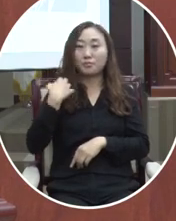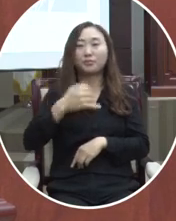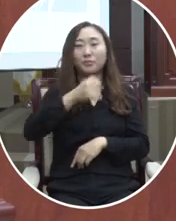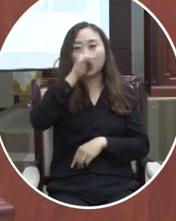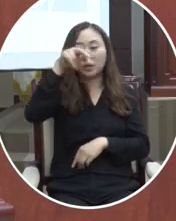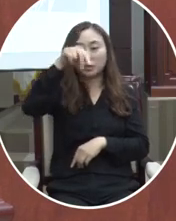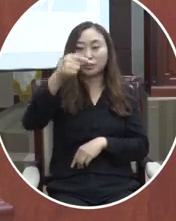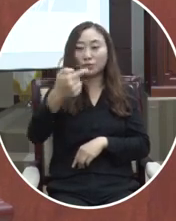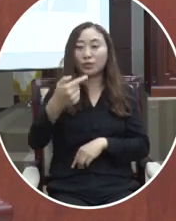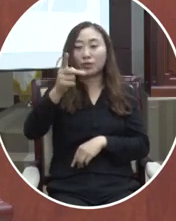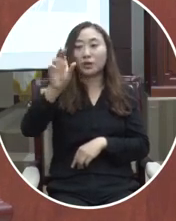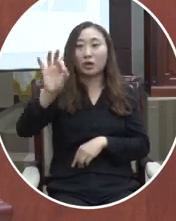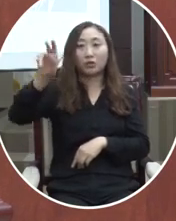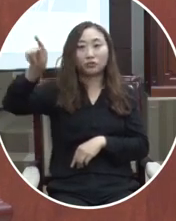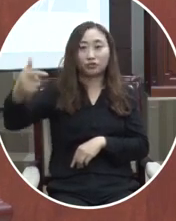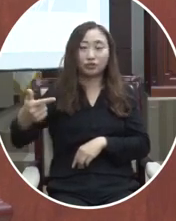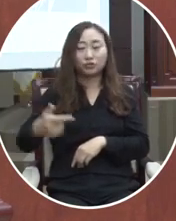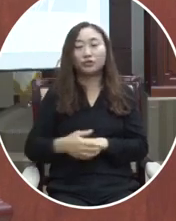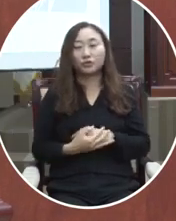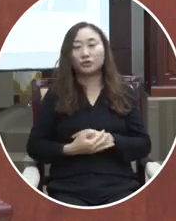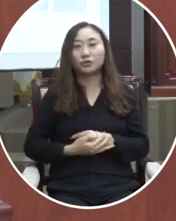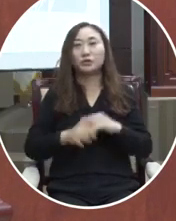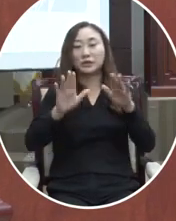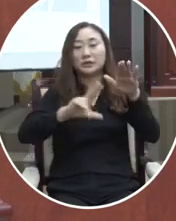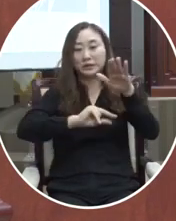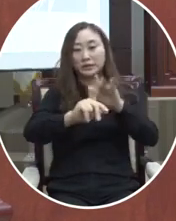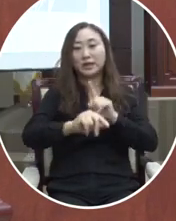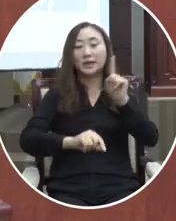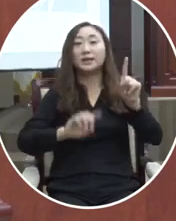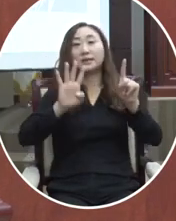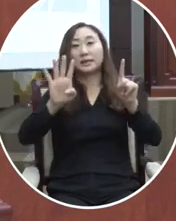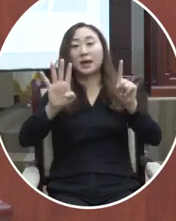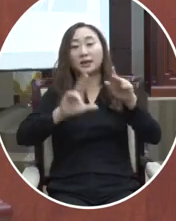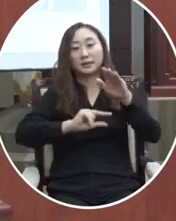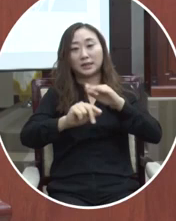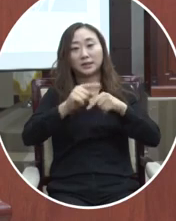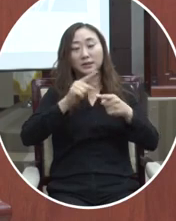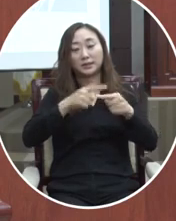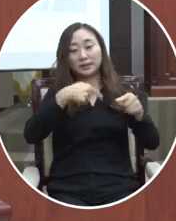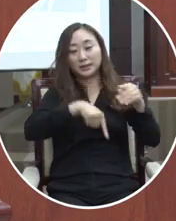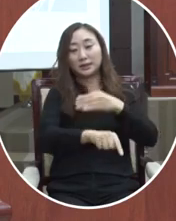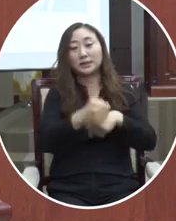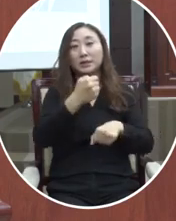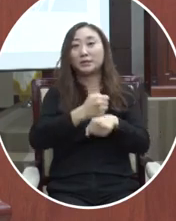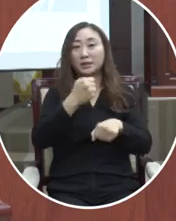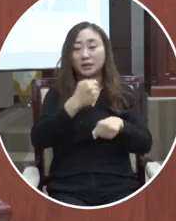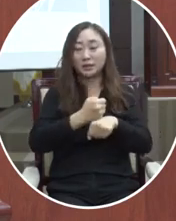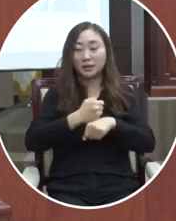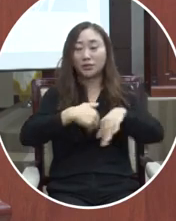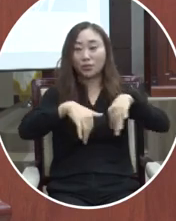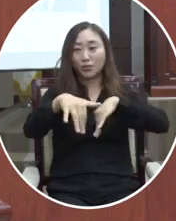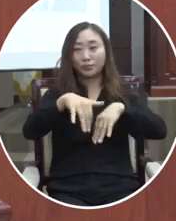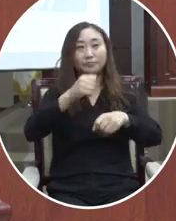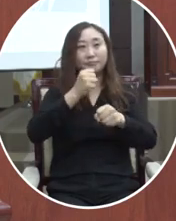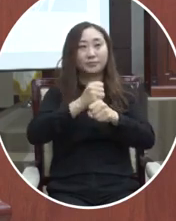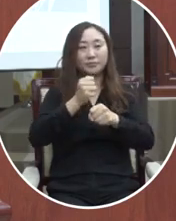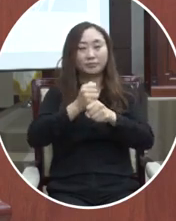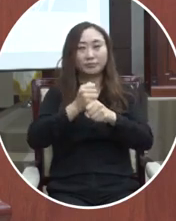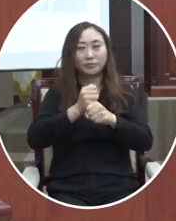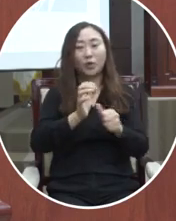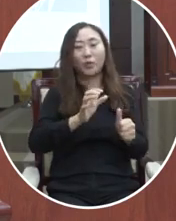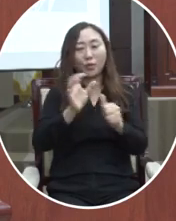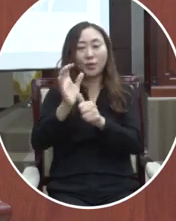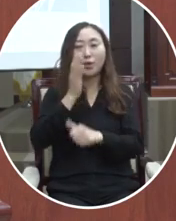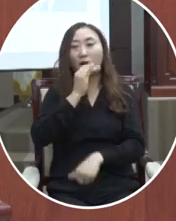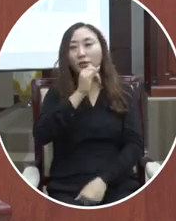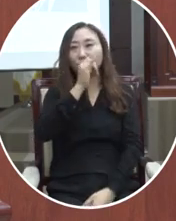손영진입니다. 오늘 본 의원은 지하철 1, 4호선 지상구간 재활을 통하여 도시 경관을 개선하고 공간을